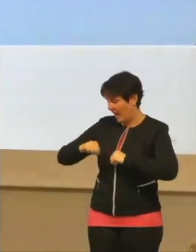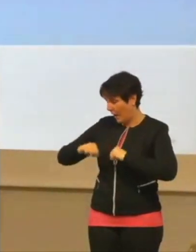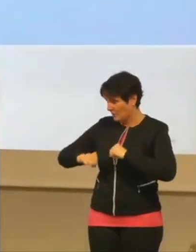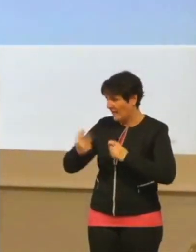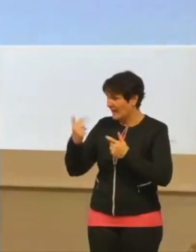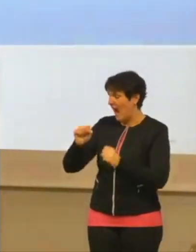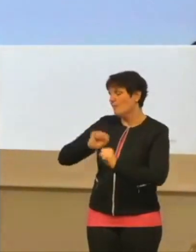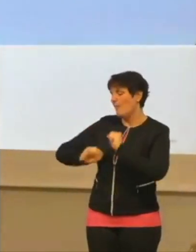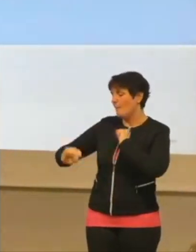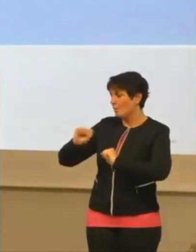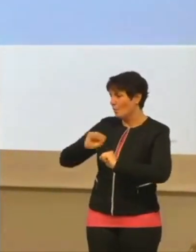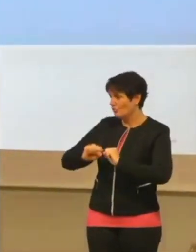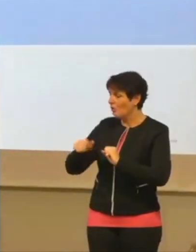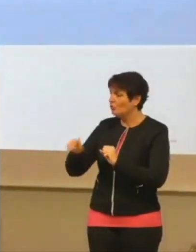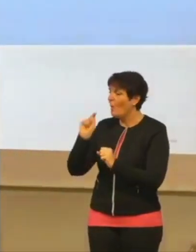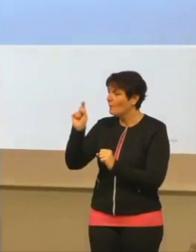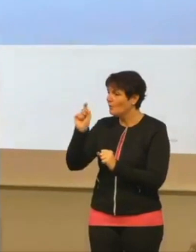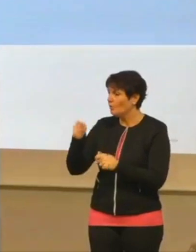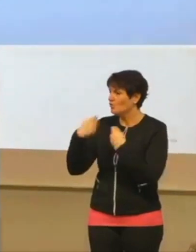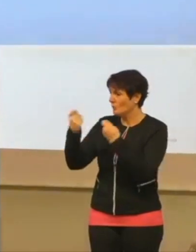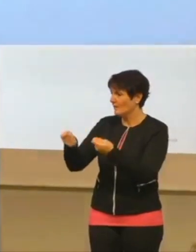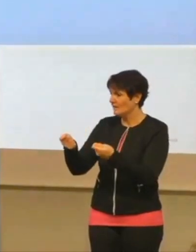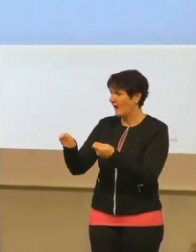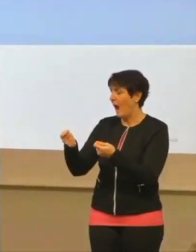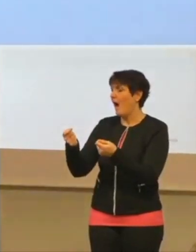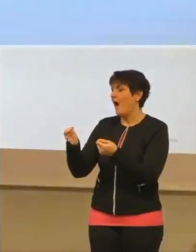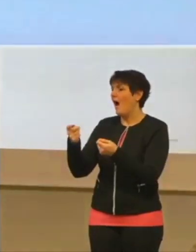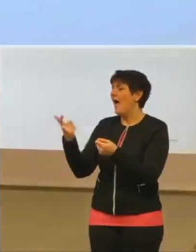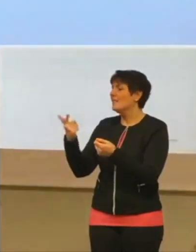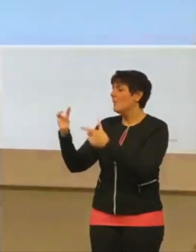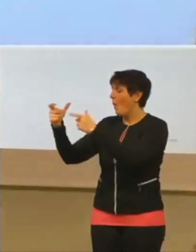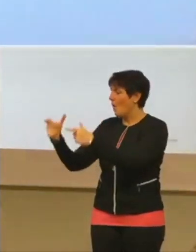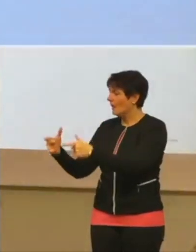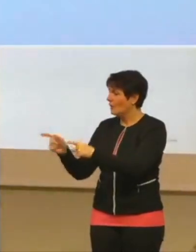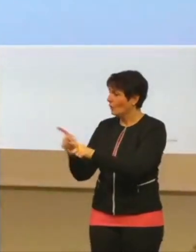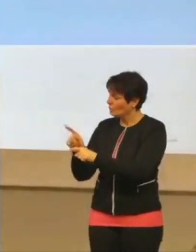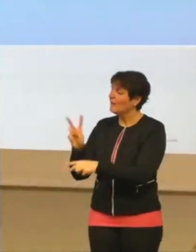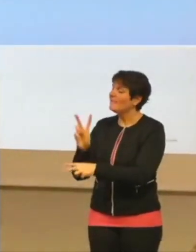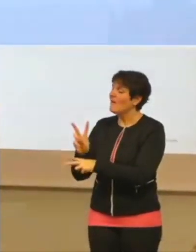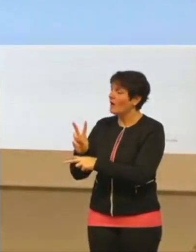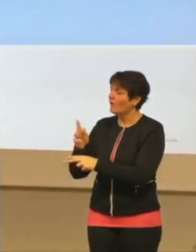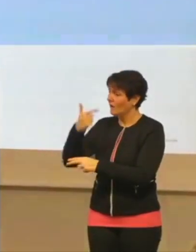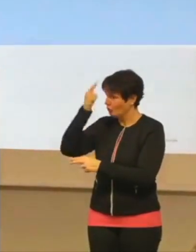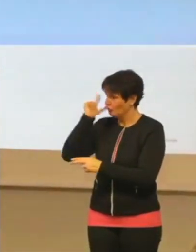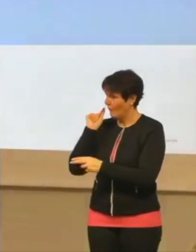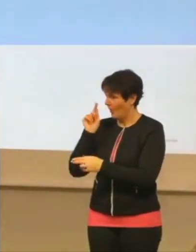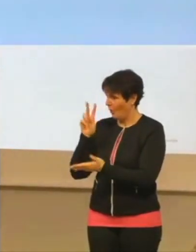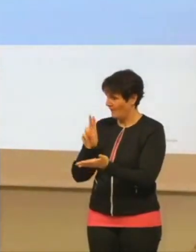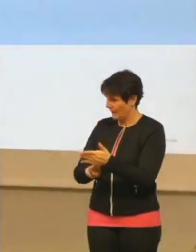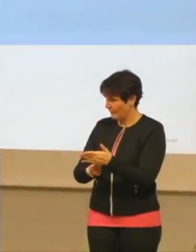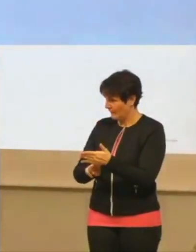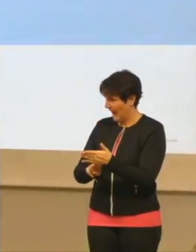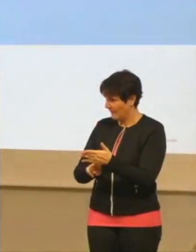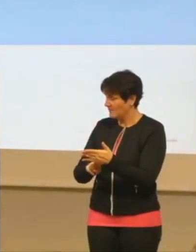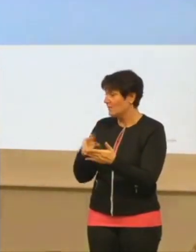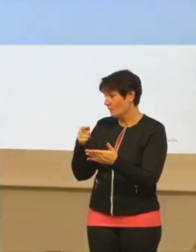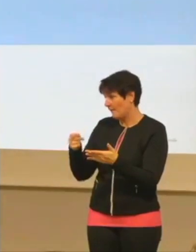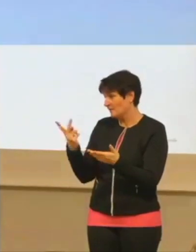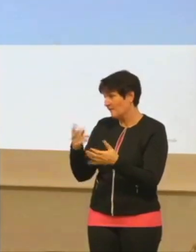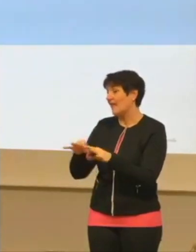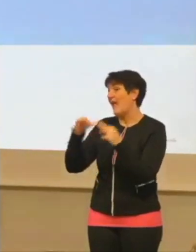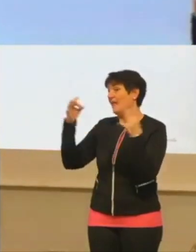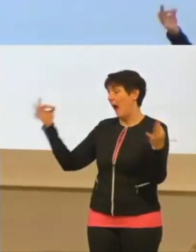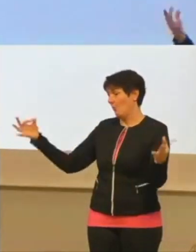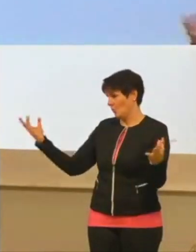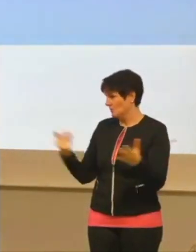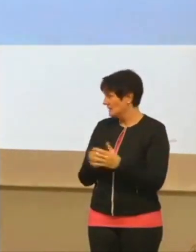celo mučenja svojo pritožbo poda ustreznim organom, med njimi tudi varuhu človekovih pravic, v skrajnem primeru